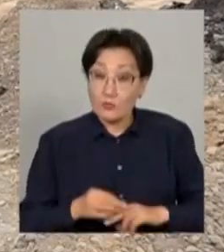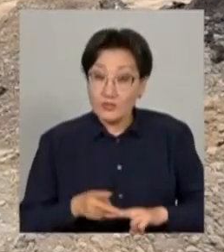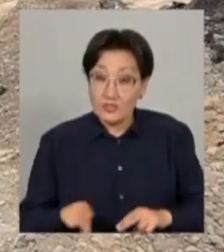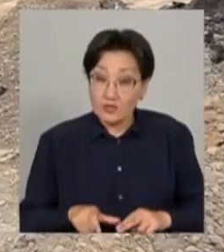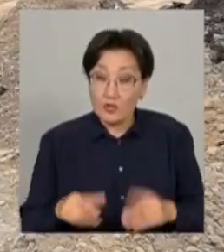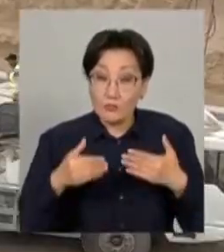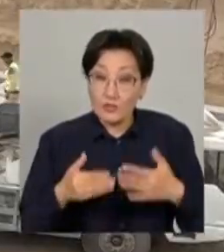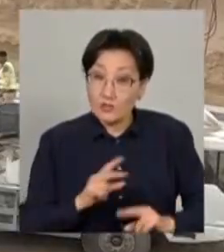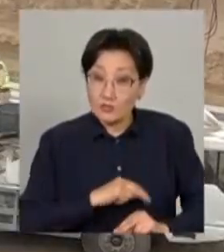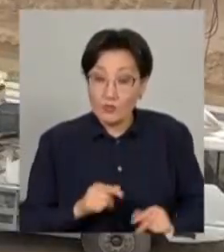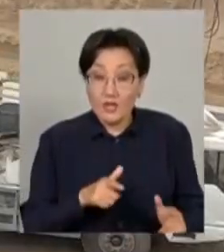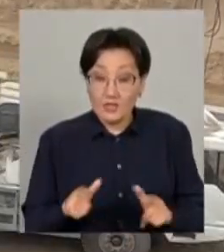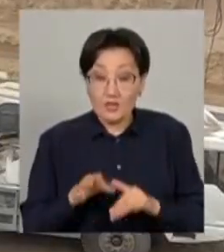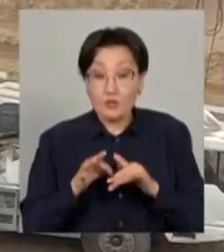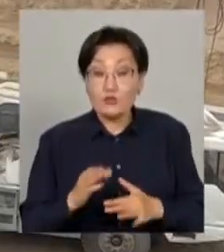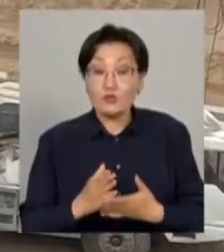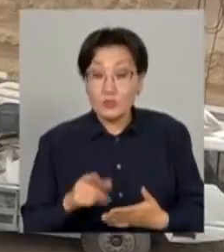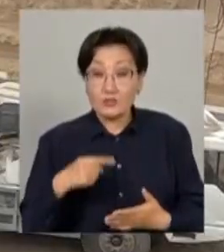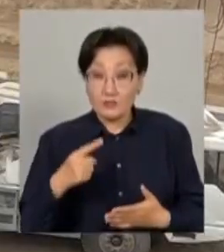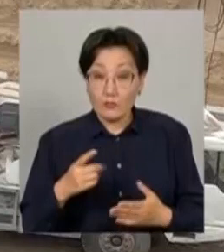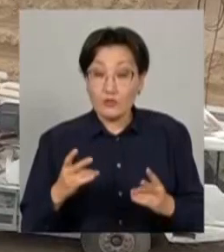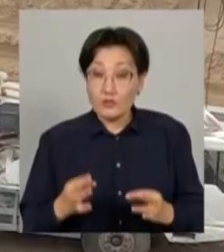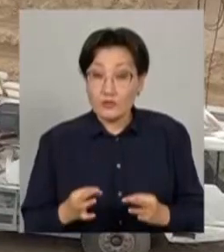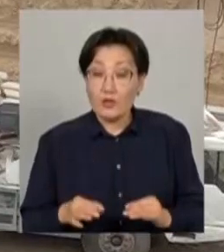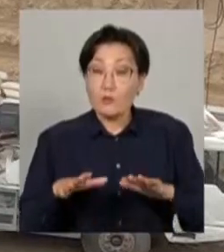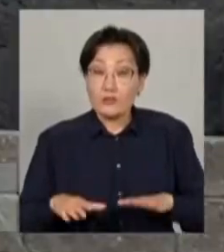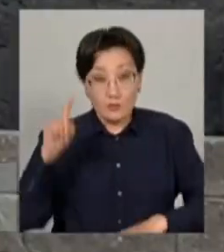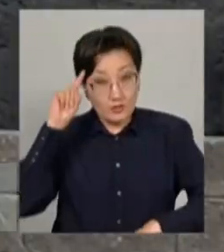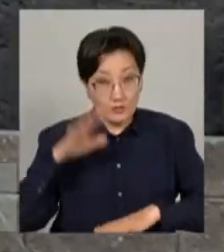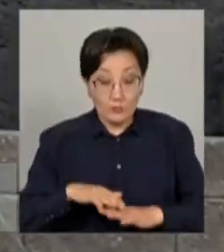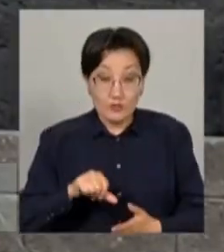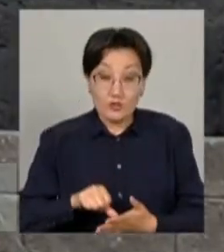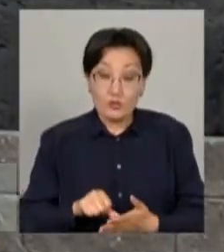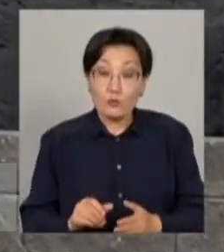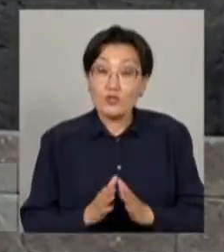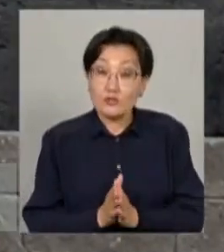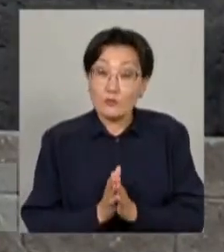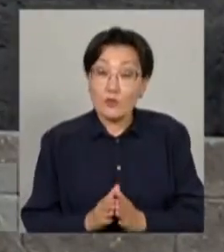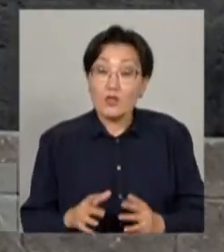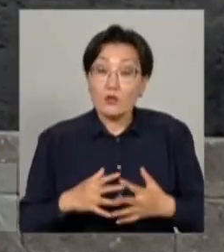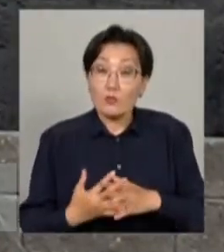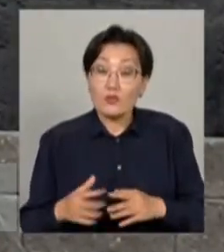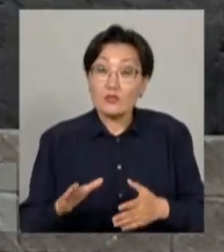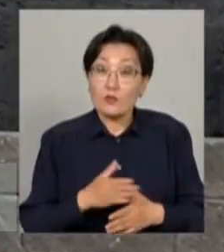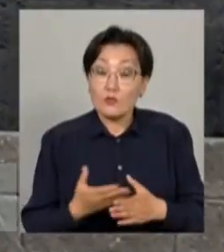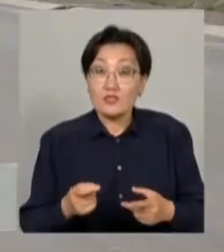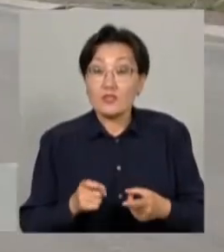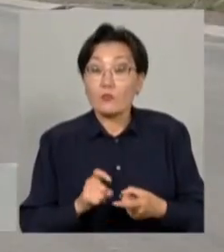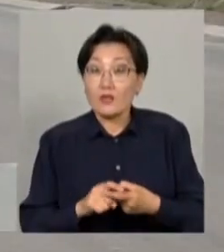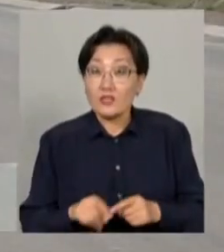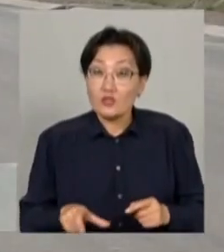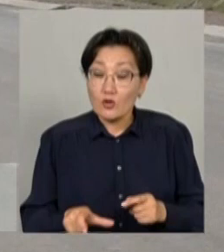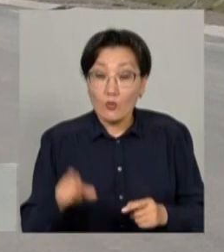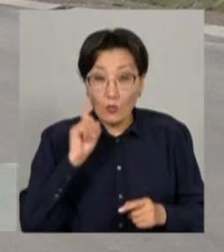жолдың ашылу жұмыстарына дайындық жүргізіліп жатқанын айтты. Алайда жергілікті әкімдік өкілдерінің өтінішімен ауылдар арасын байланыстыратын жолдарды